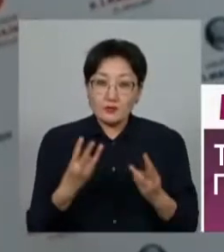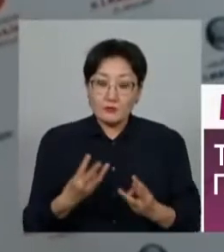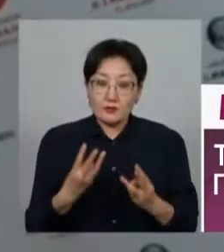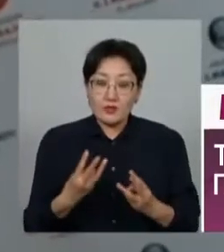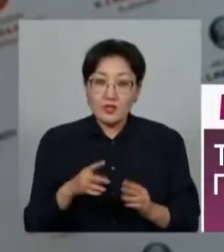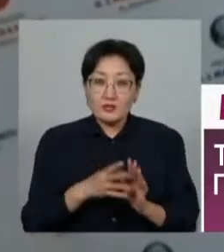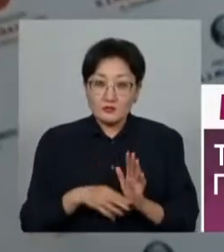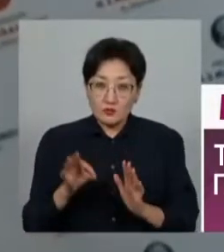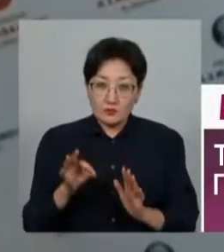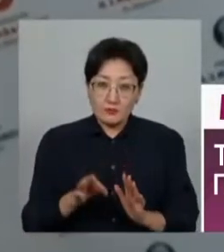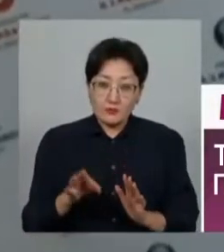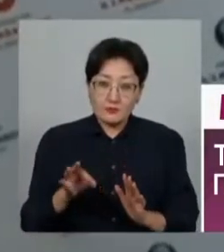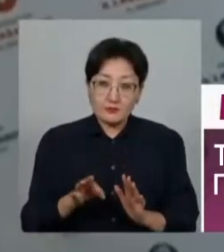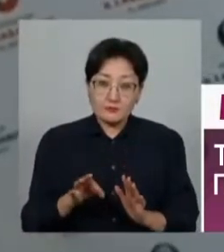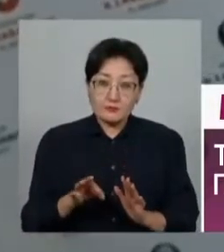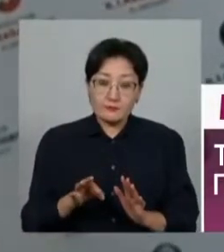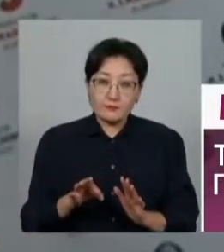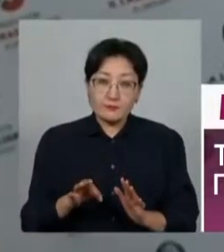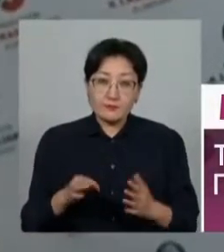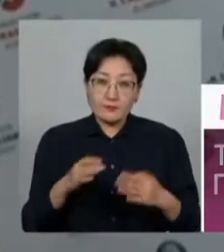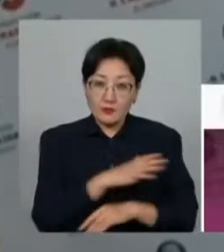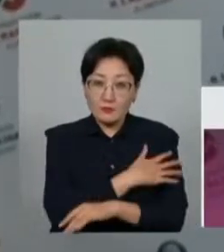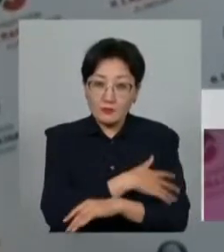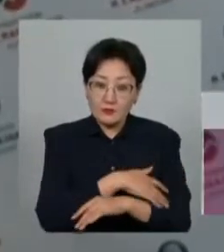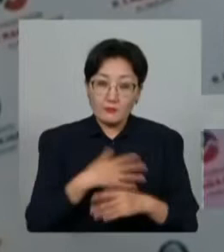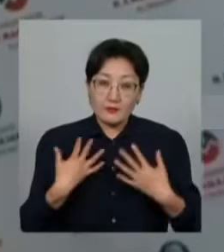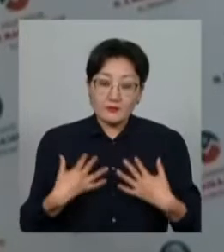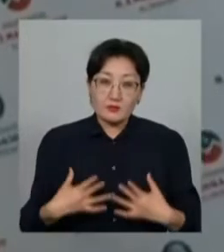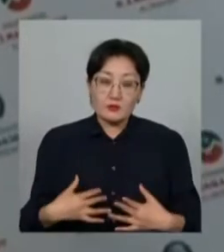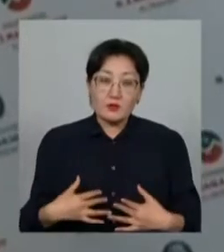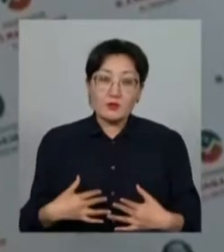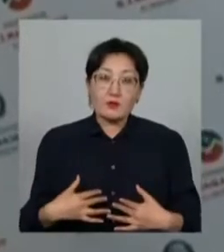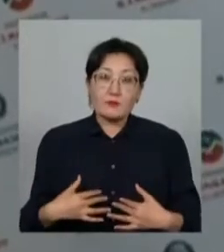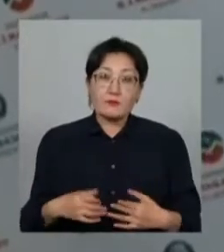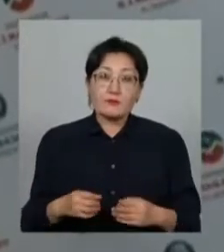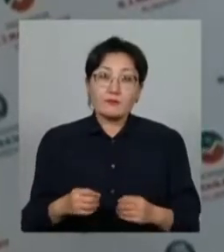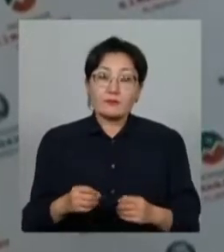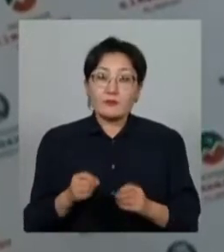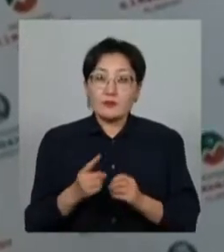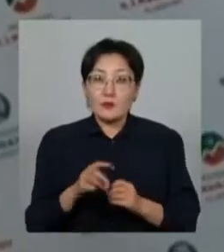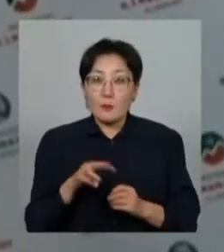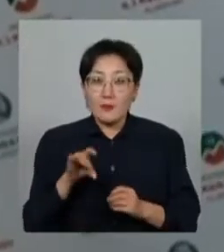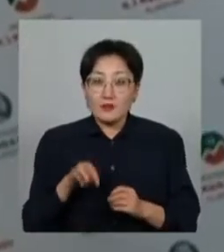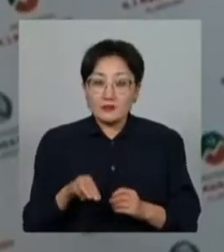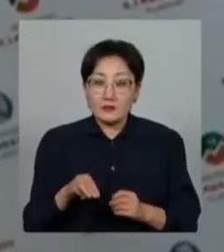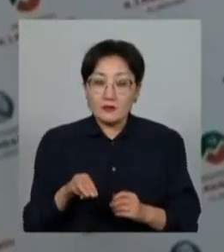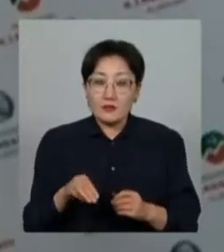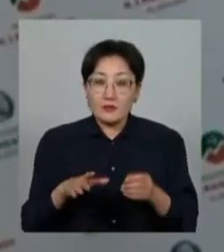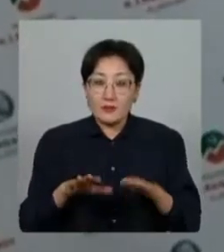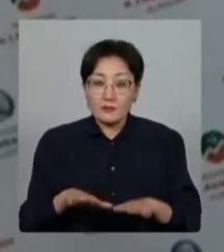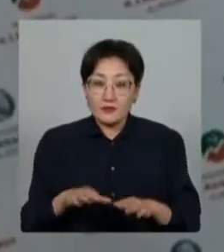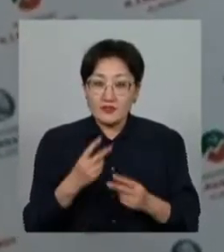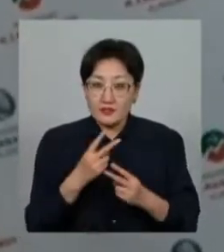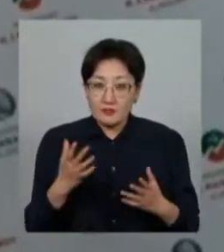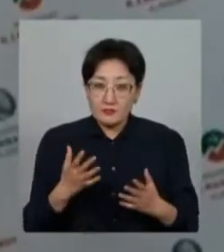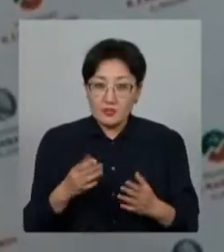ожогом 90% поверхности тела. Травма 11 марта на производстве.